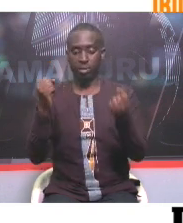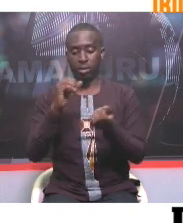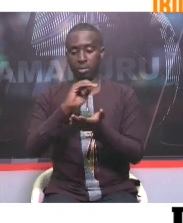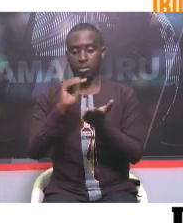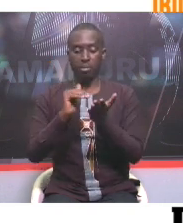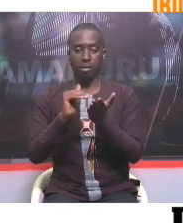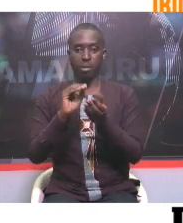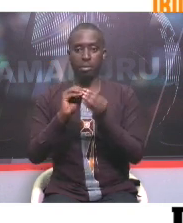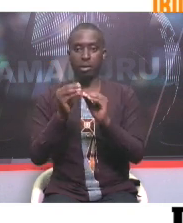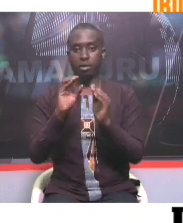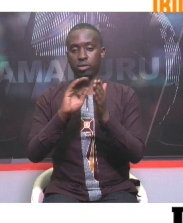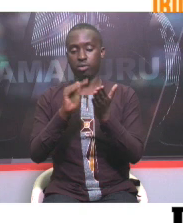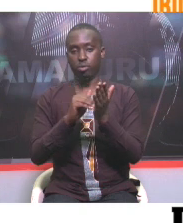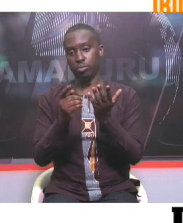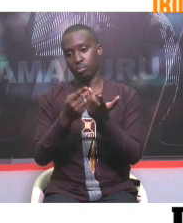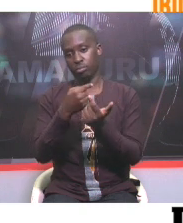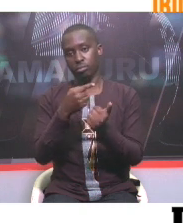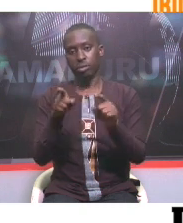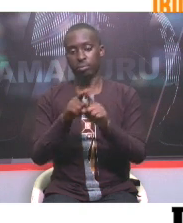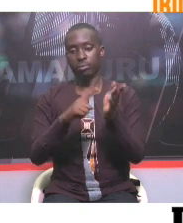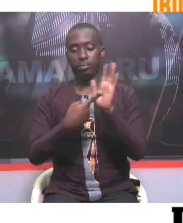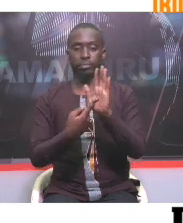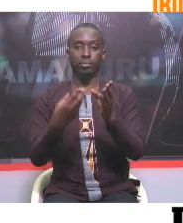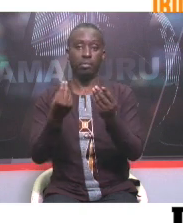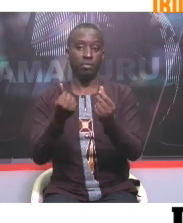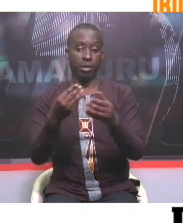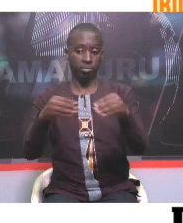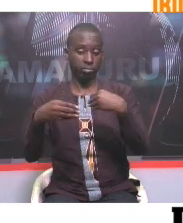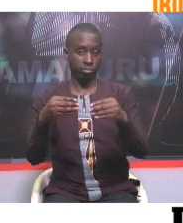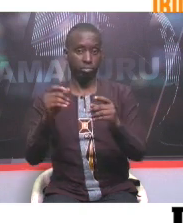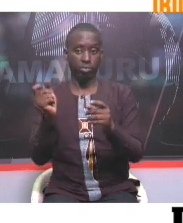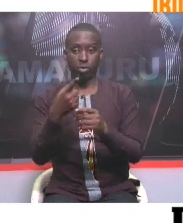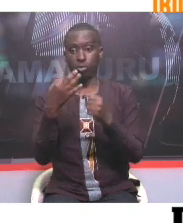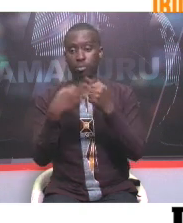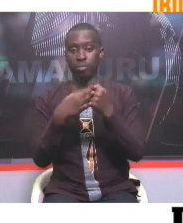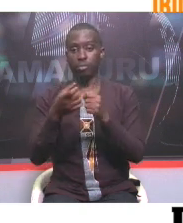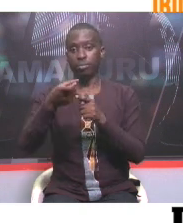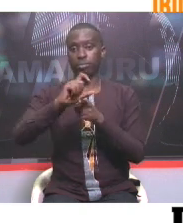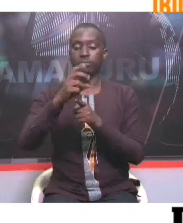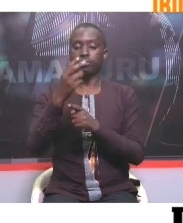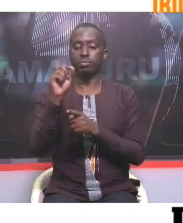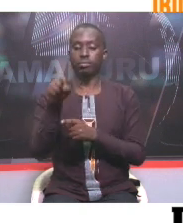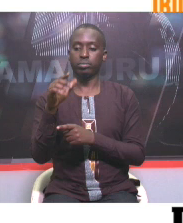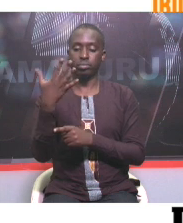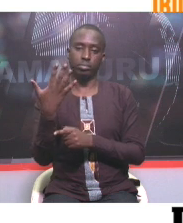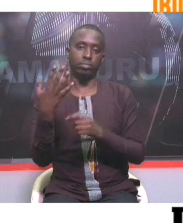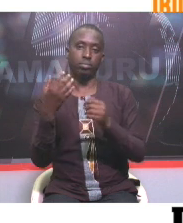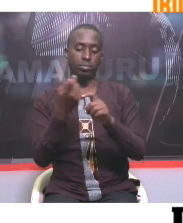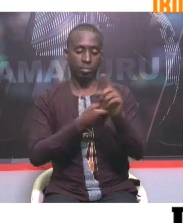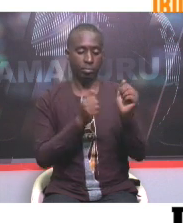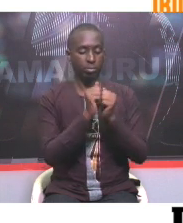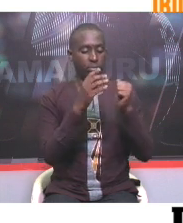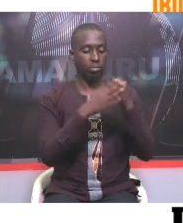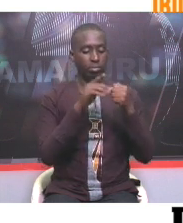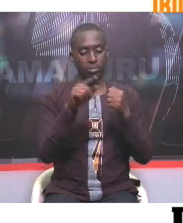cy'igihugu cy'ibarurishamibare igaragaza ko ibiciro ku isoko mu kwezi kwa 8 byazamutse kuri 20.4% bivuye kuri